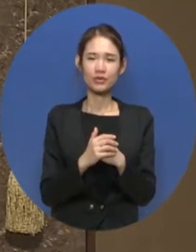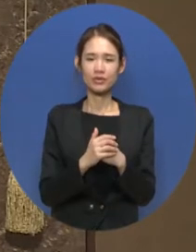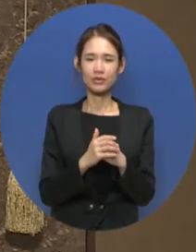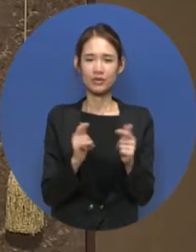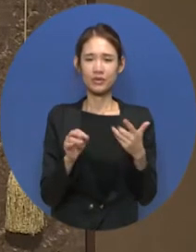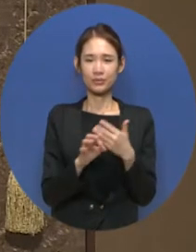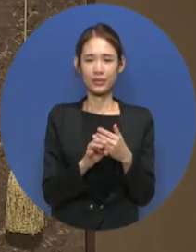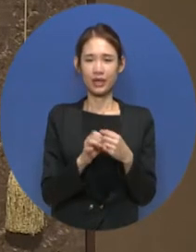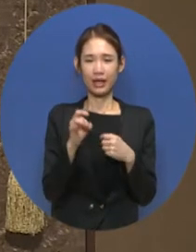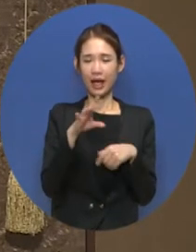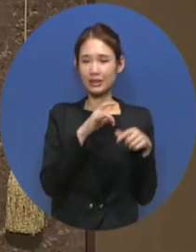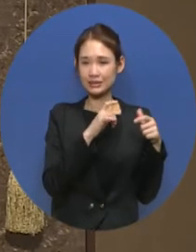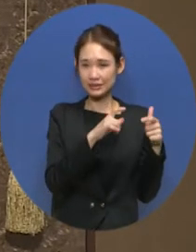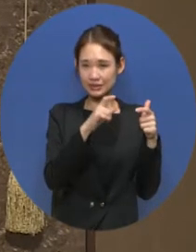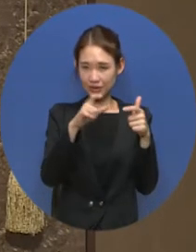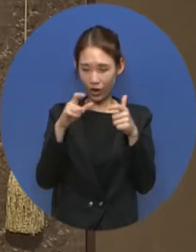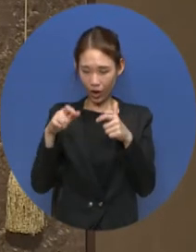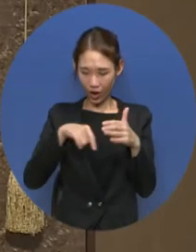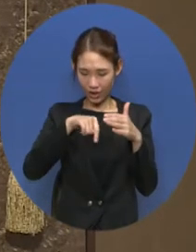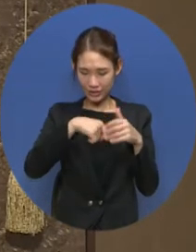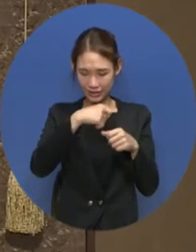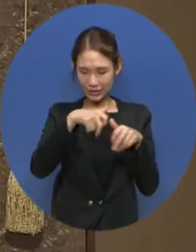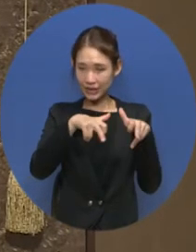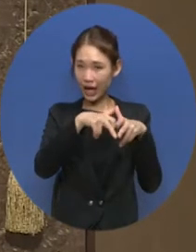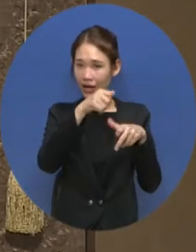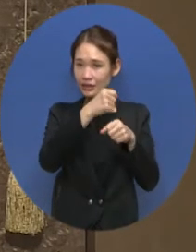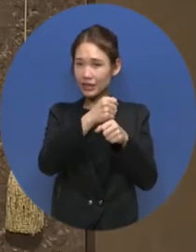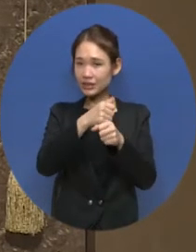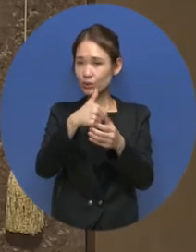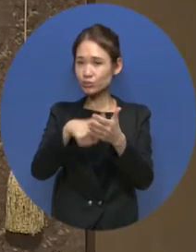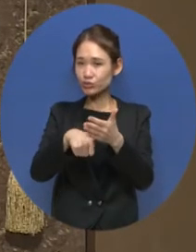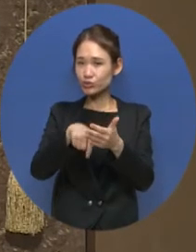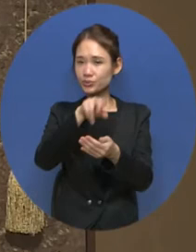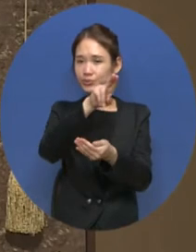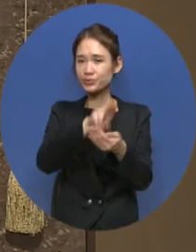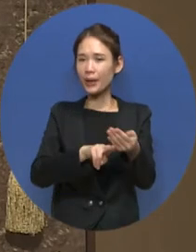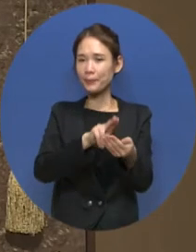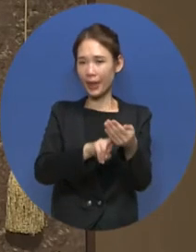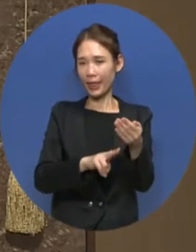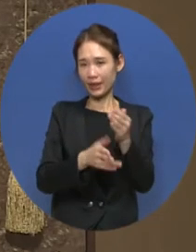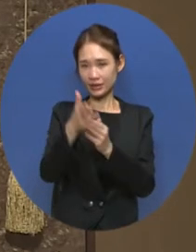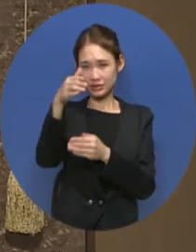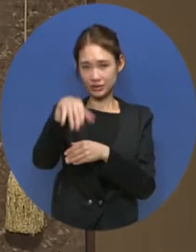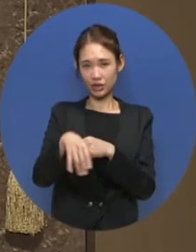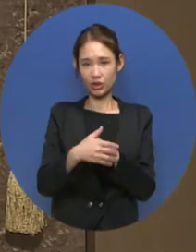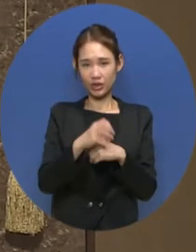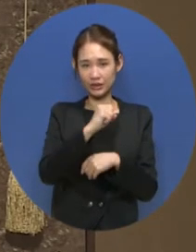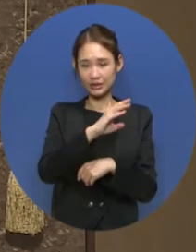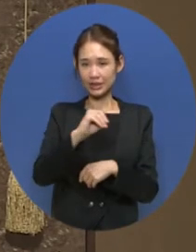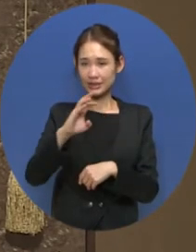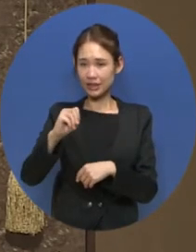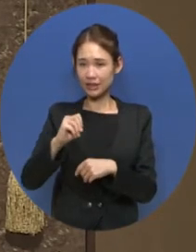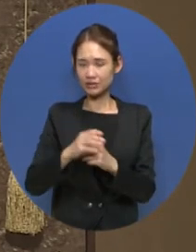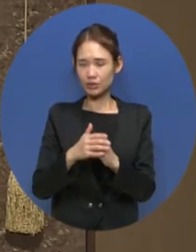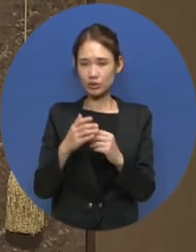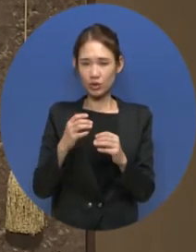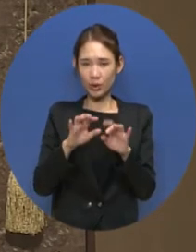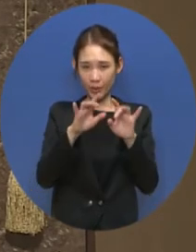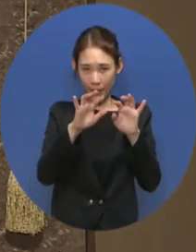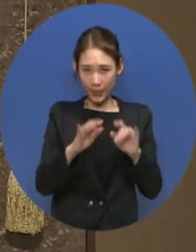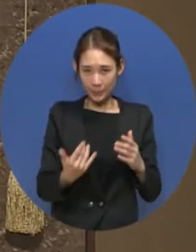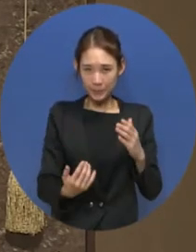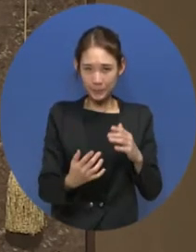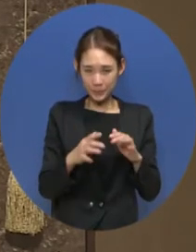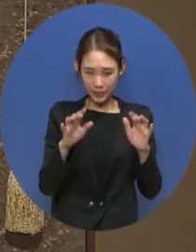않으면 또 각 지역에 장애인 생산품 판매 시설이 있습니다. 네. 그래서 각 지역에 뭐 요즘에는 SNS가 워낙 발달되어 있으니 바로 치면 나오고